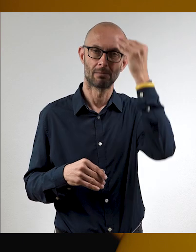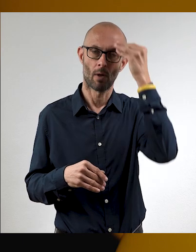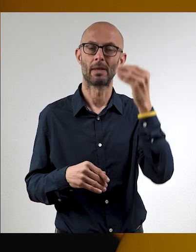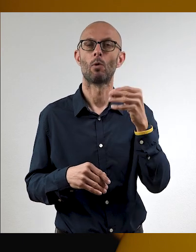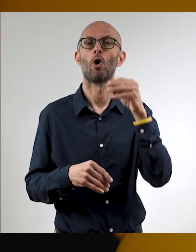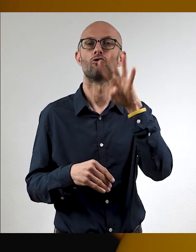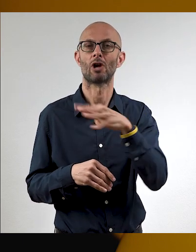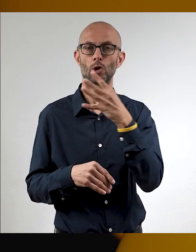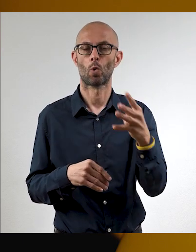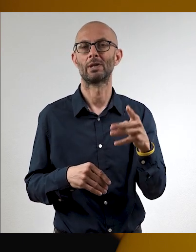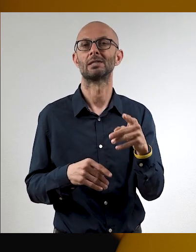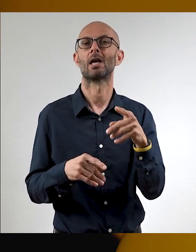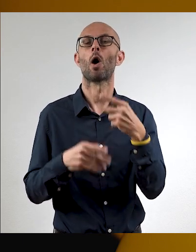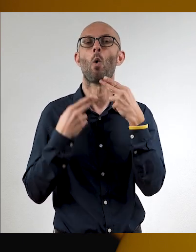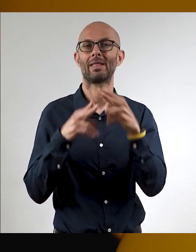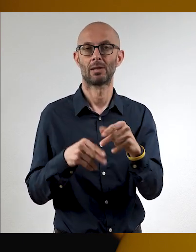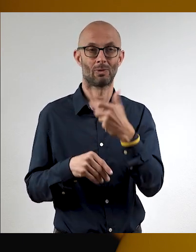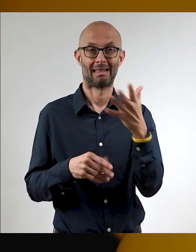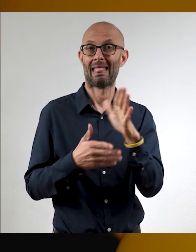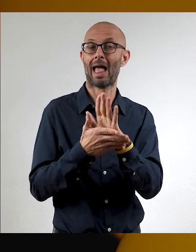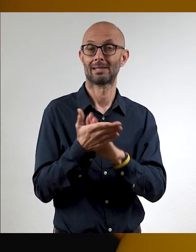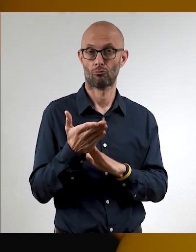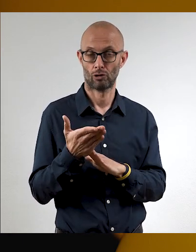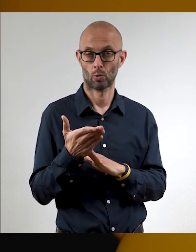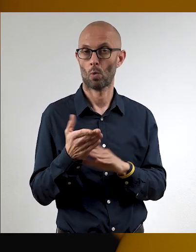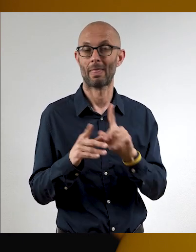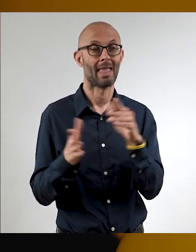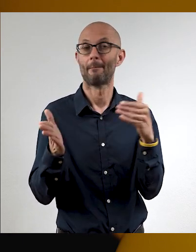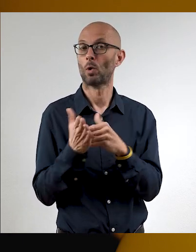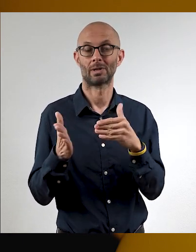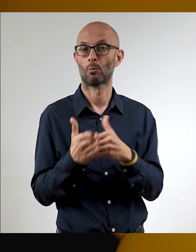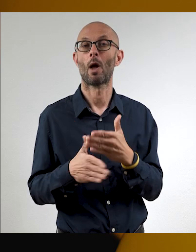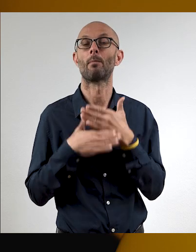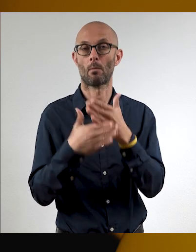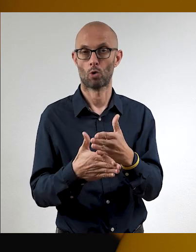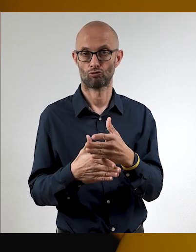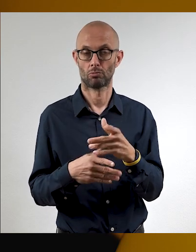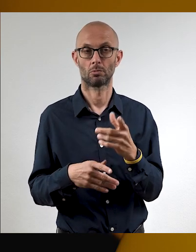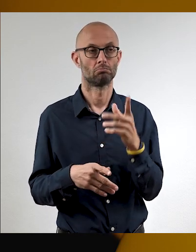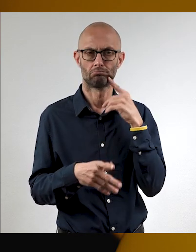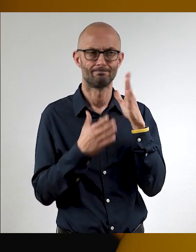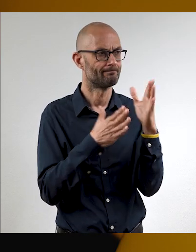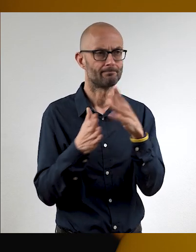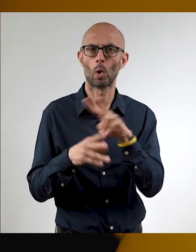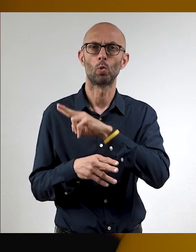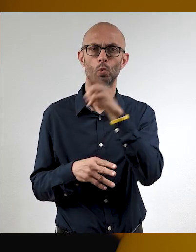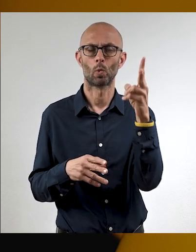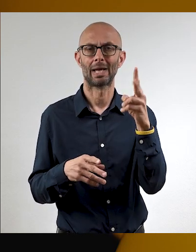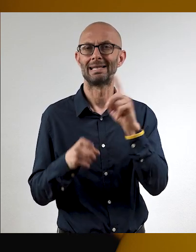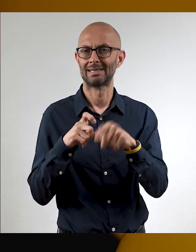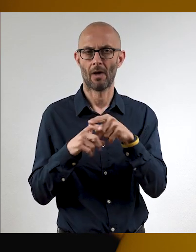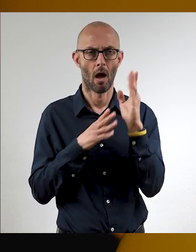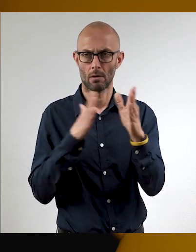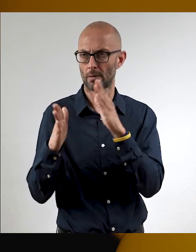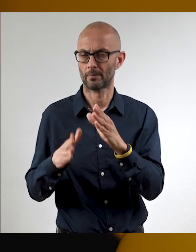časovnice odziva, nekateri na začetku ne potrebujejo pomoči. Se ukvarjajo z drugimi